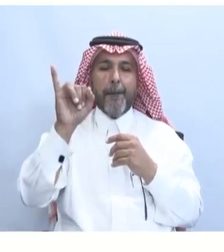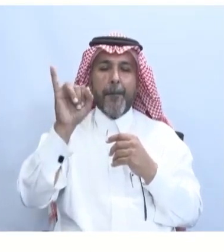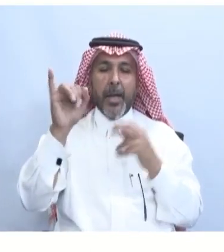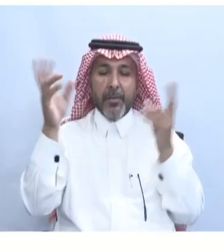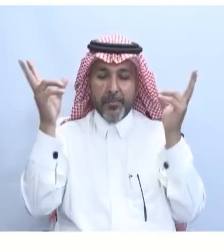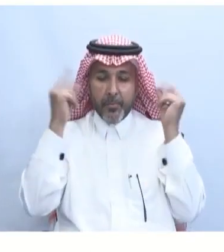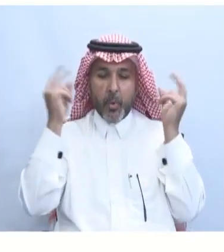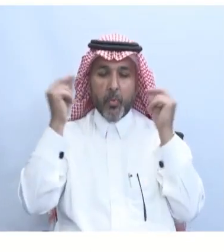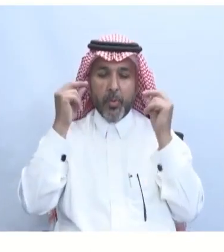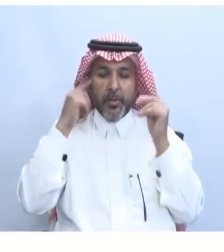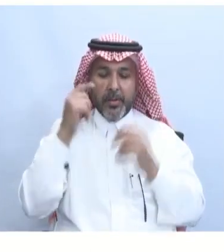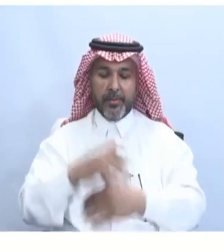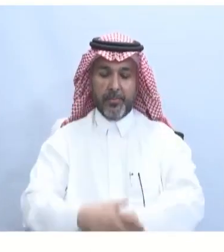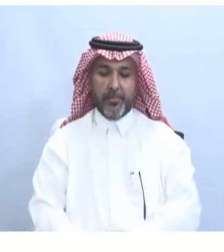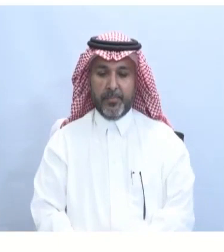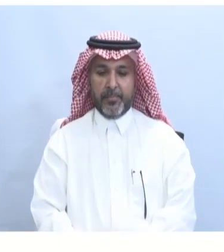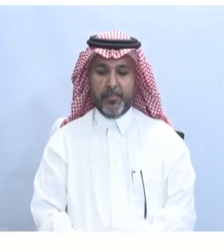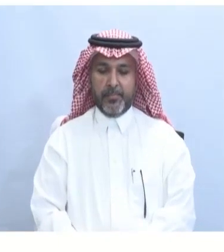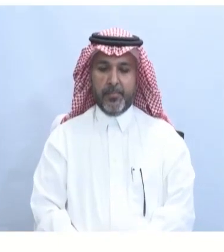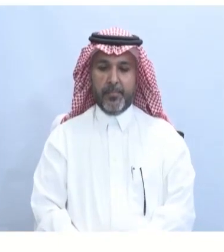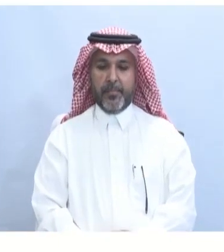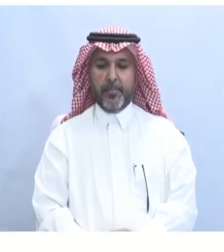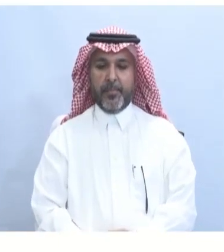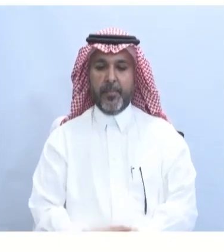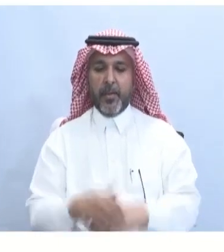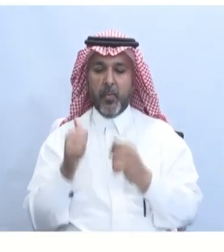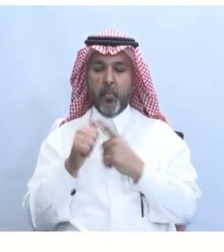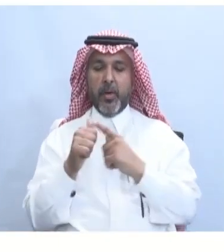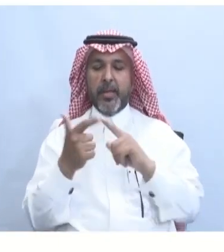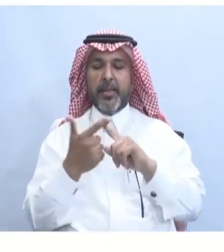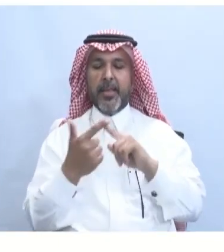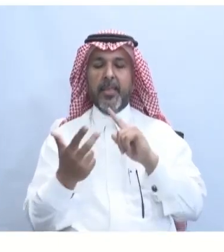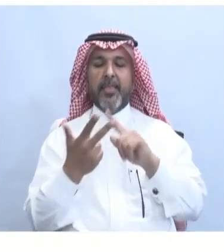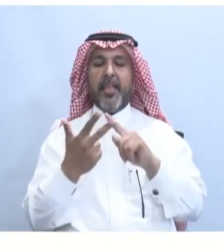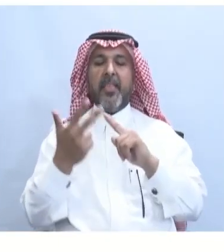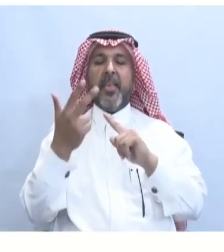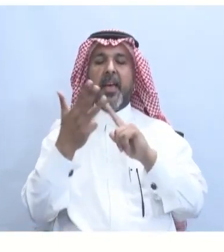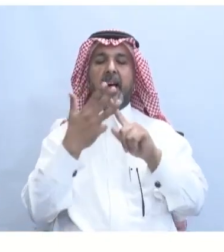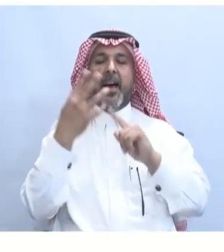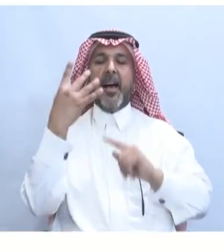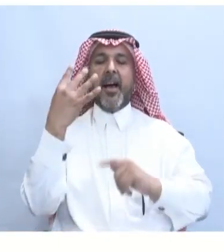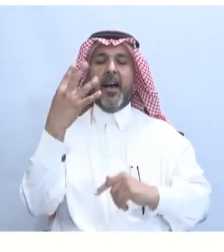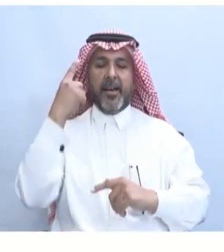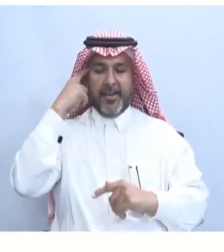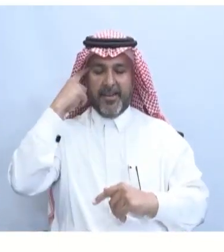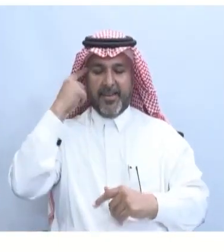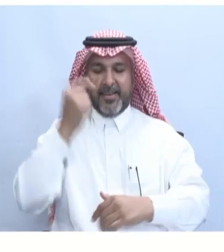رائعين عالميه متطوره وايضا ماذا